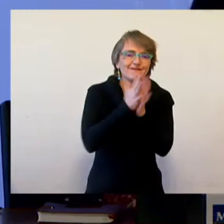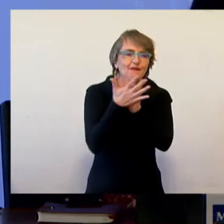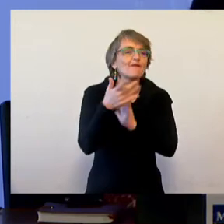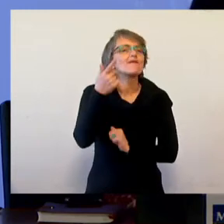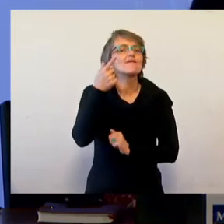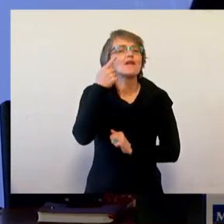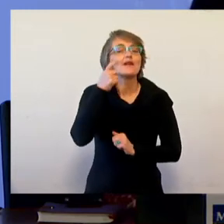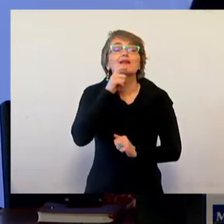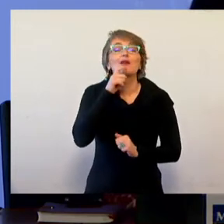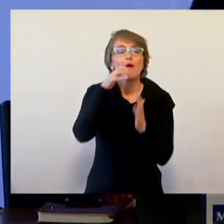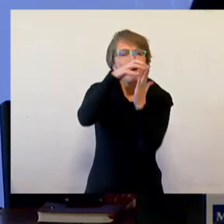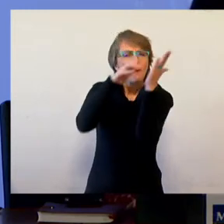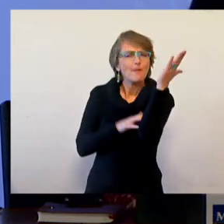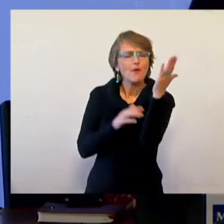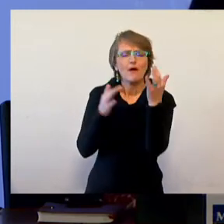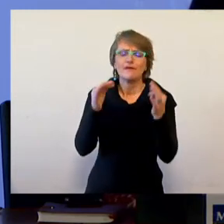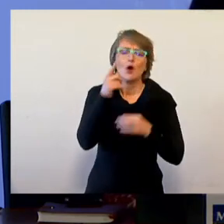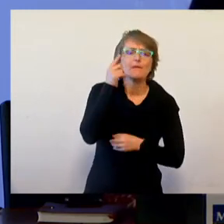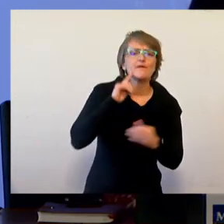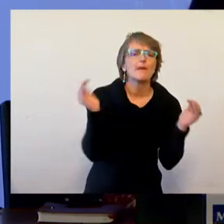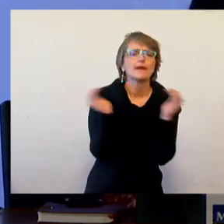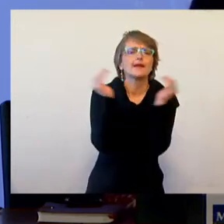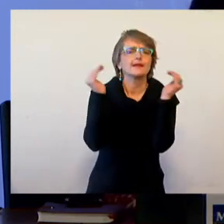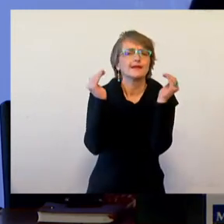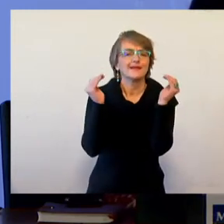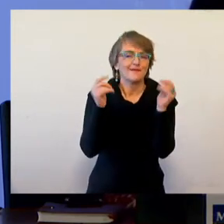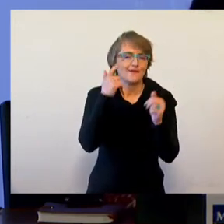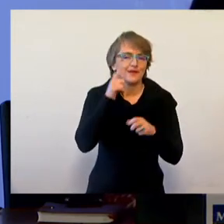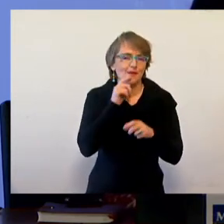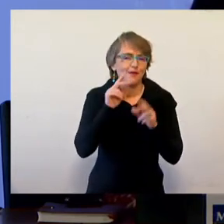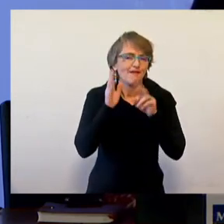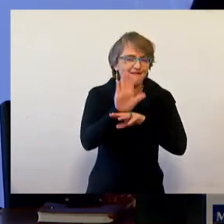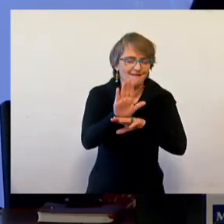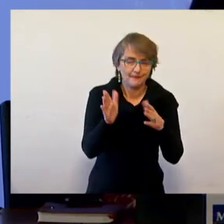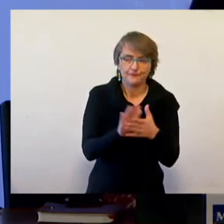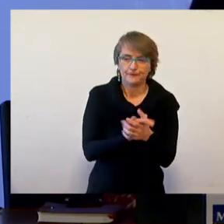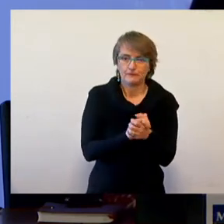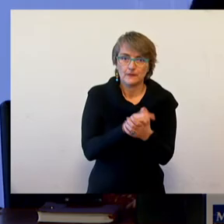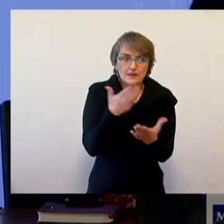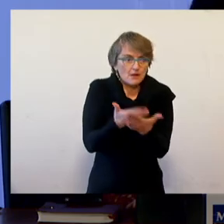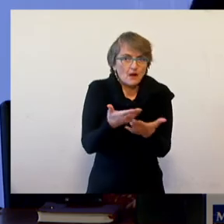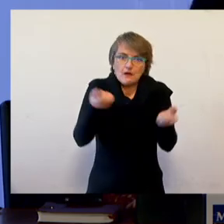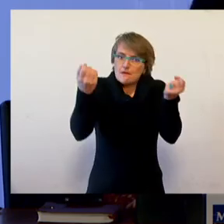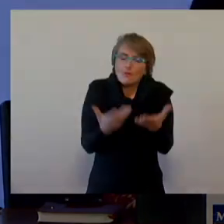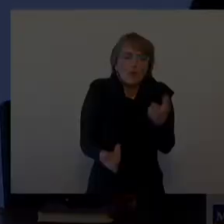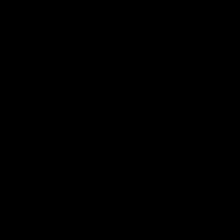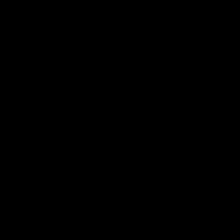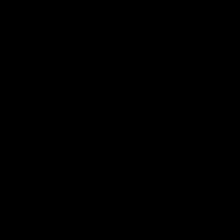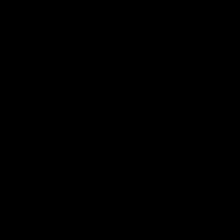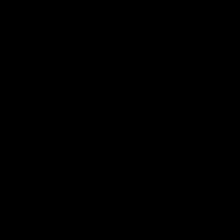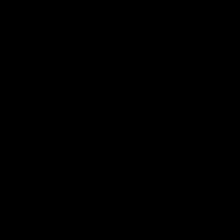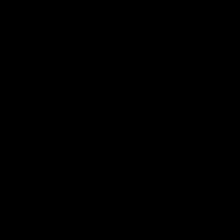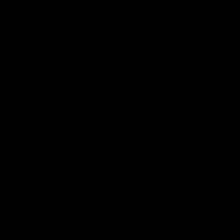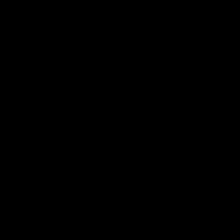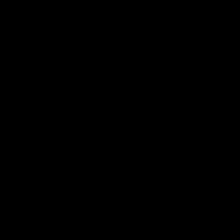mais c'est un événement majeur, et là aussi, je sais qu'avec...